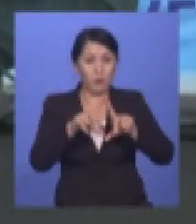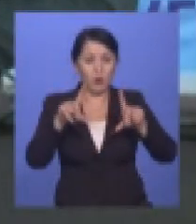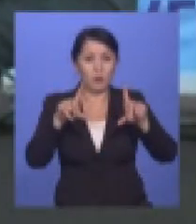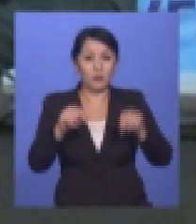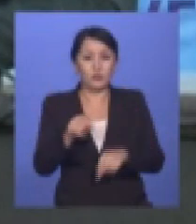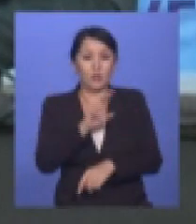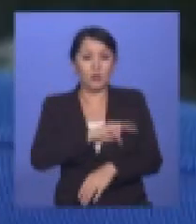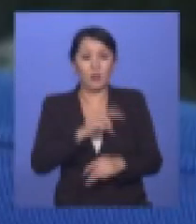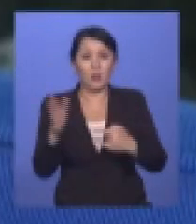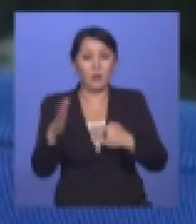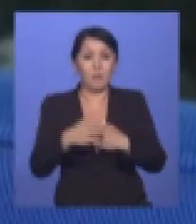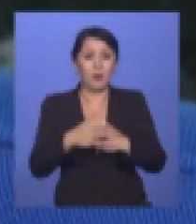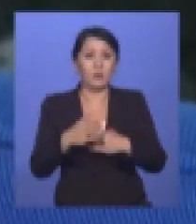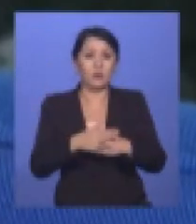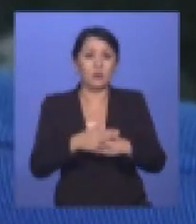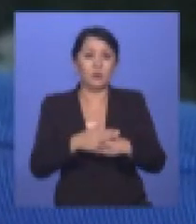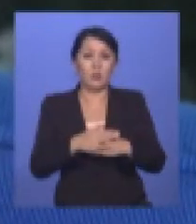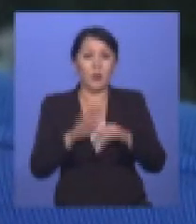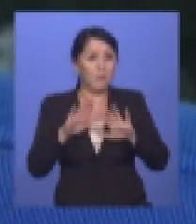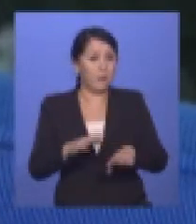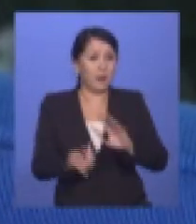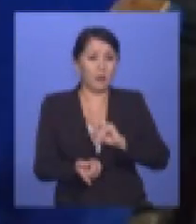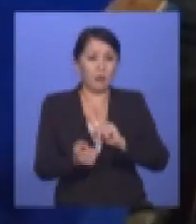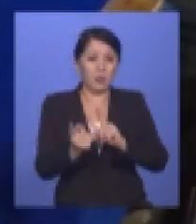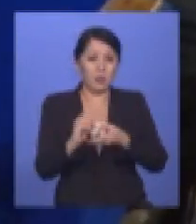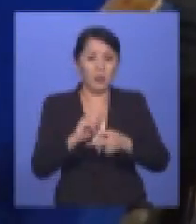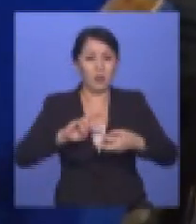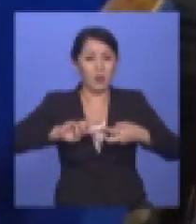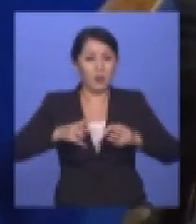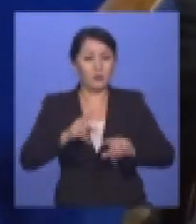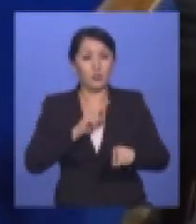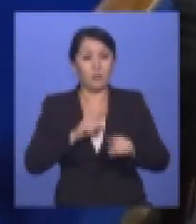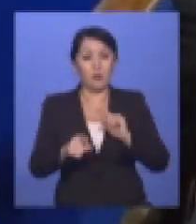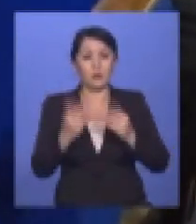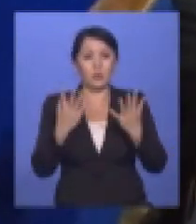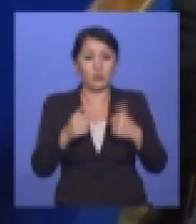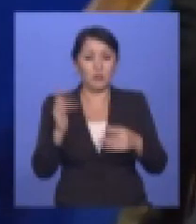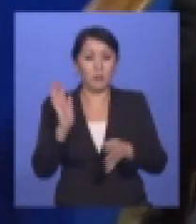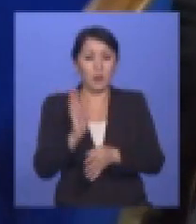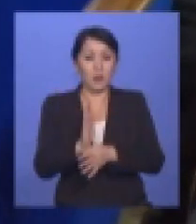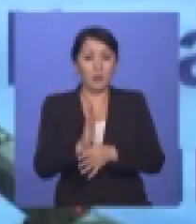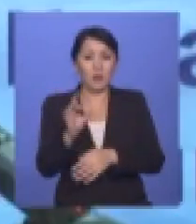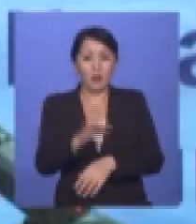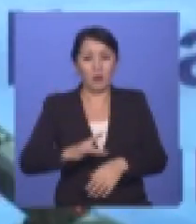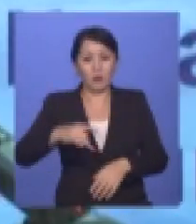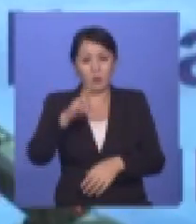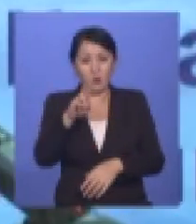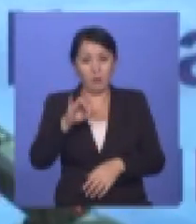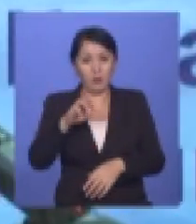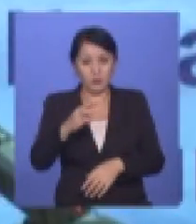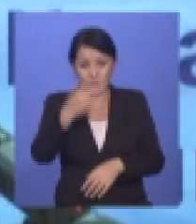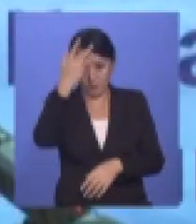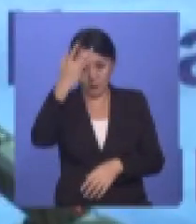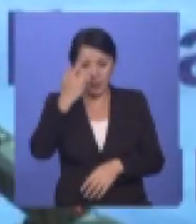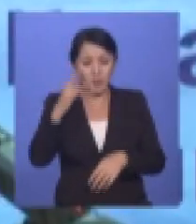мекеме жұмыс істемеген. Оның орнын басатын ешкім жоқ. Айдарбек Сапаров бұл мәселені тез арада шешуді тапсырды. Аудан әкімі биылғы жазда